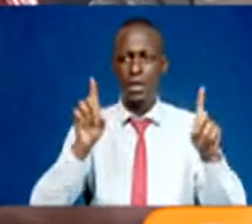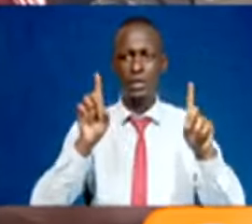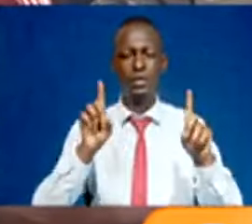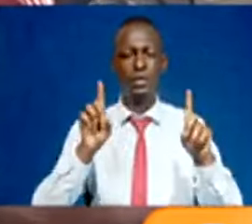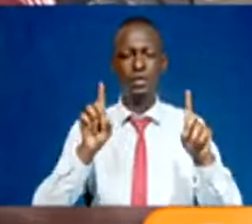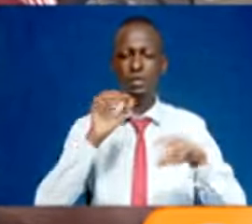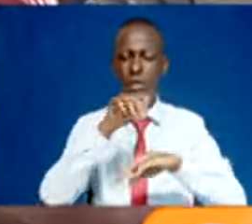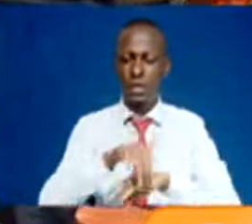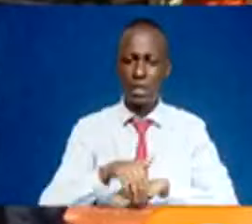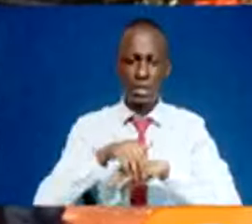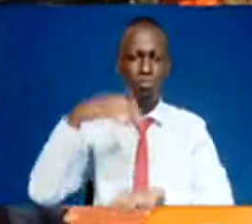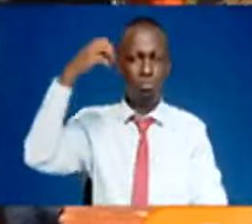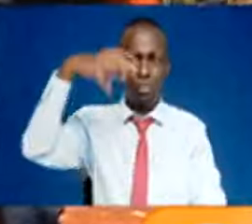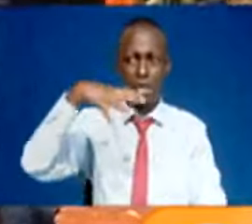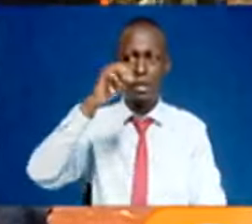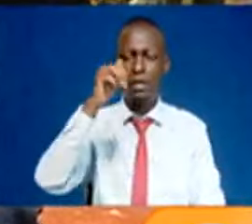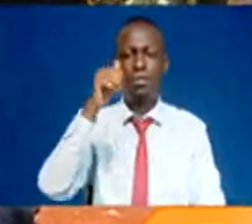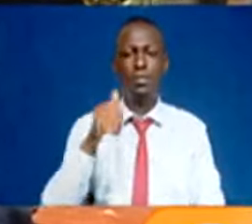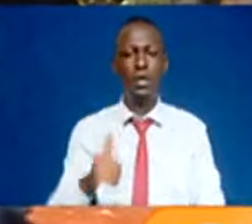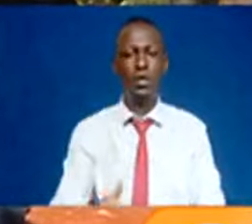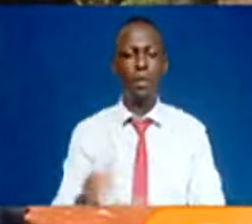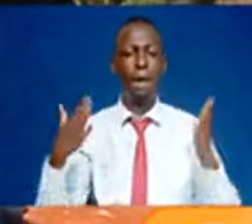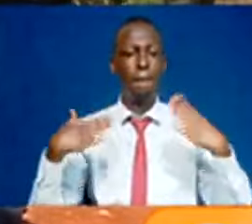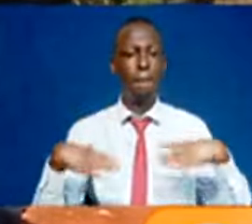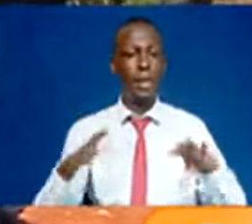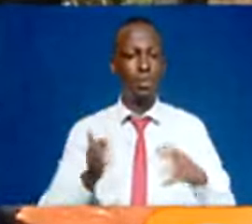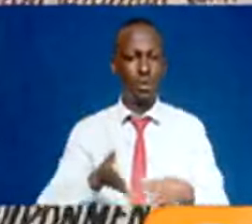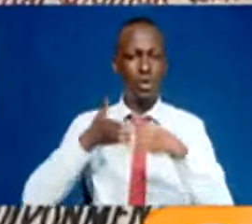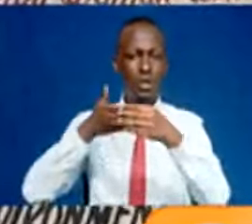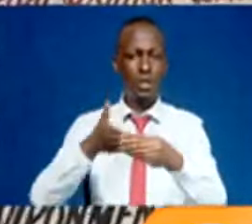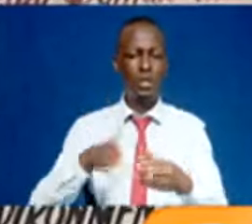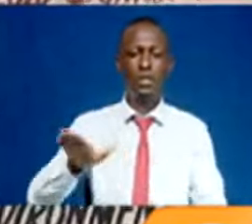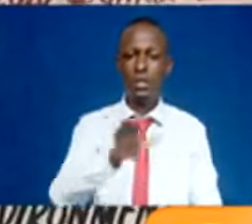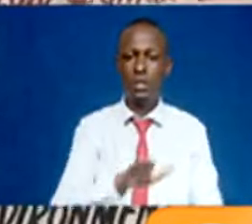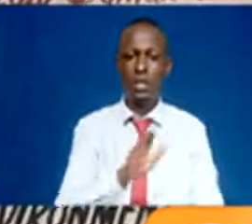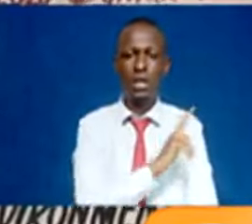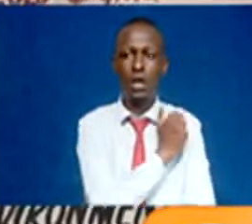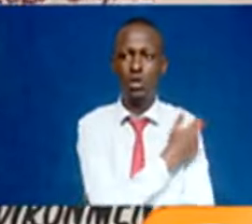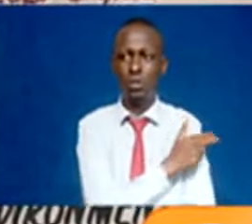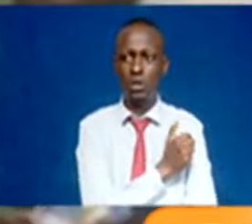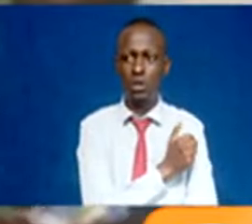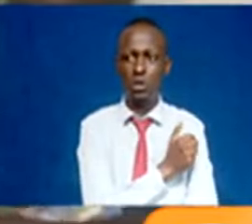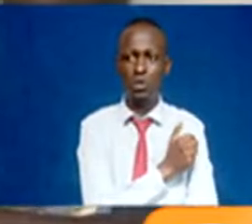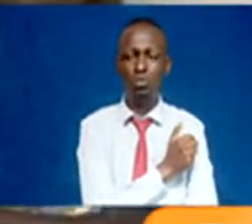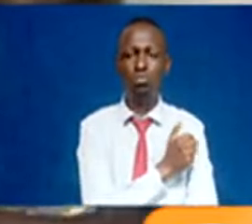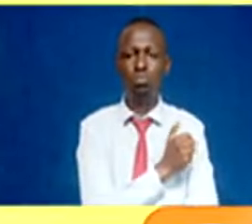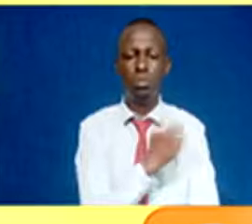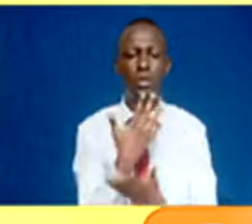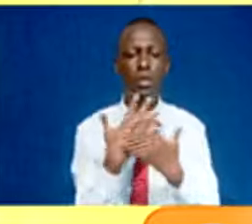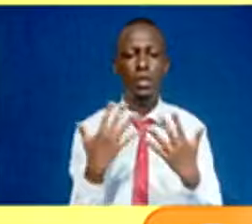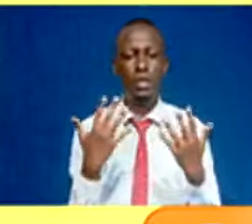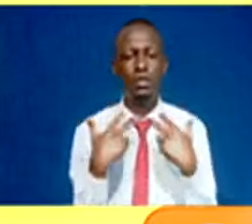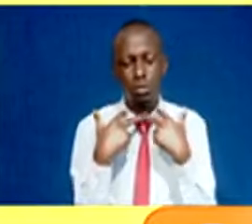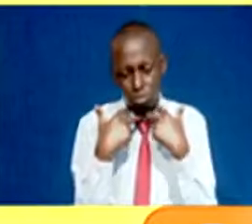tuanze hatujapata hiyo stima. Wanakijiji walituongoza hadi katika hospitali hii ambapo sasa shughuli zimekwama kutokana